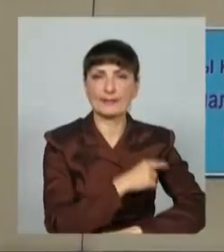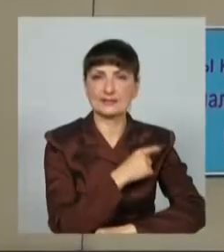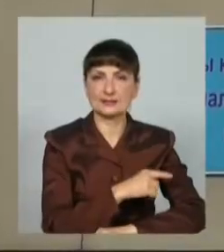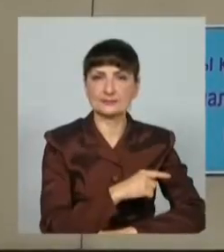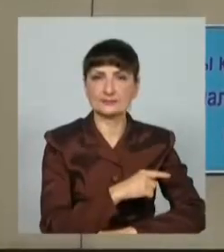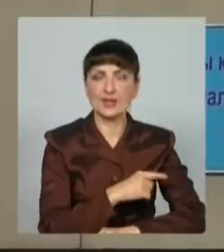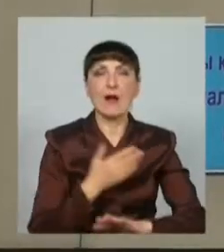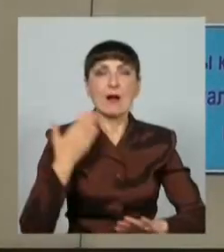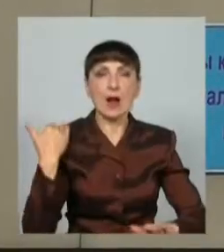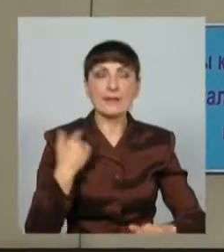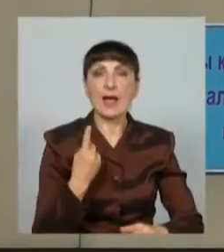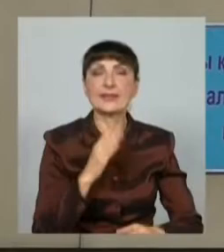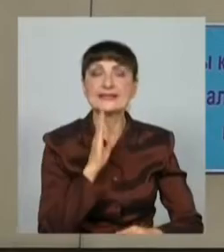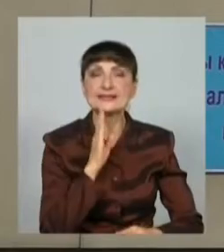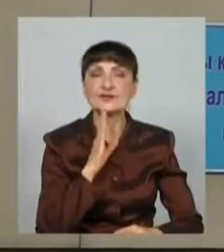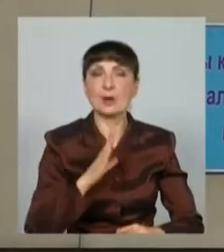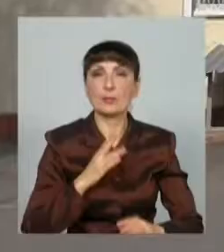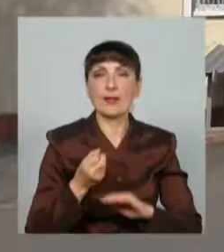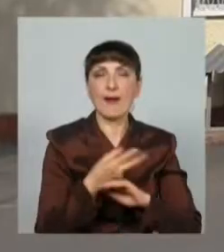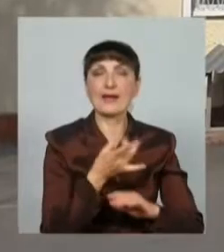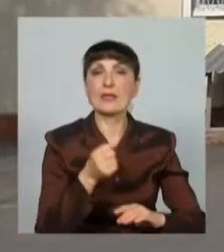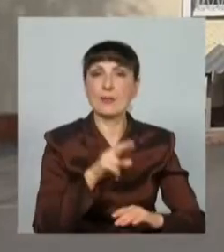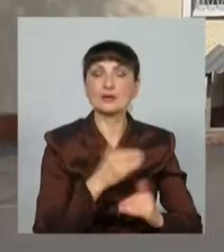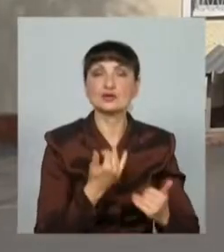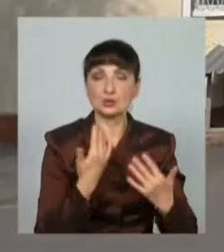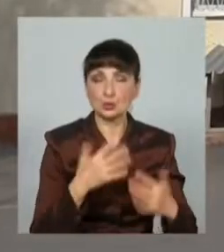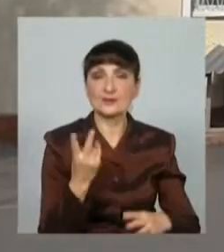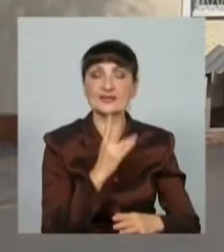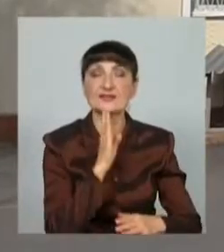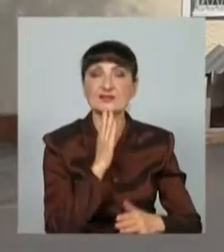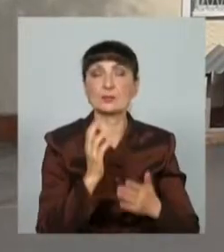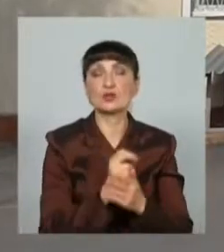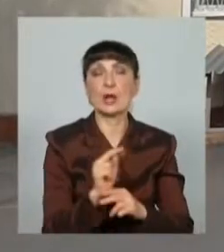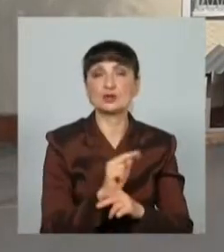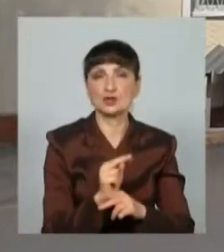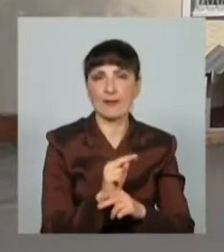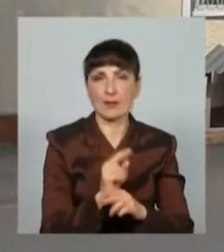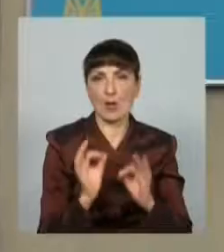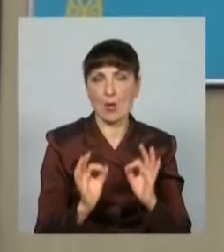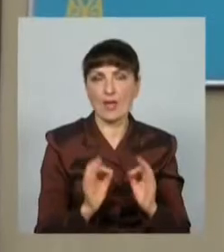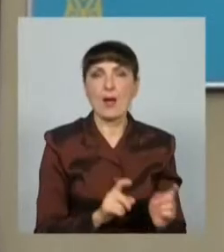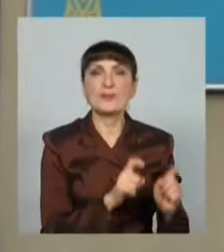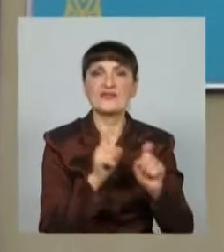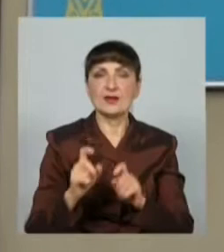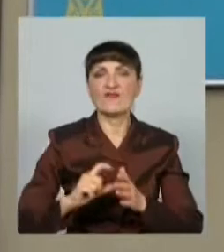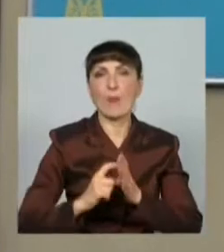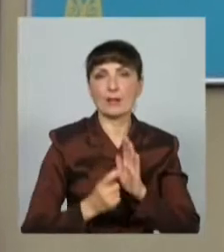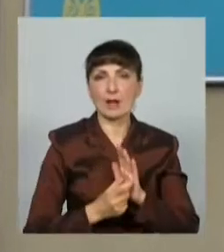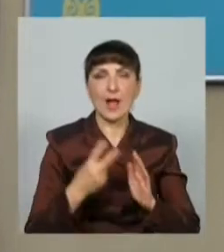помощи. Ранее одна из пациенток была в реанимации. Сейчас обе девочки получают лечение. Их перевели в палаты. А